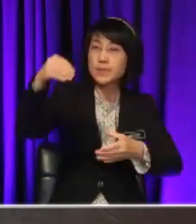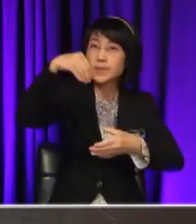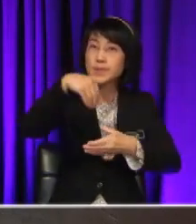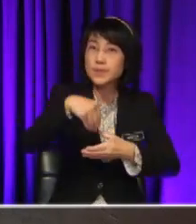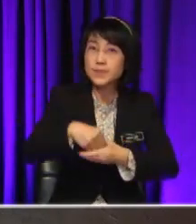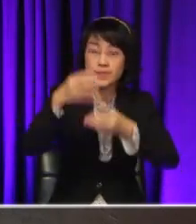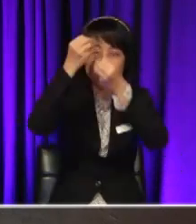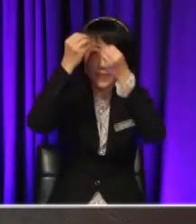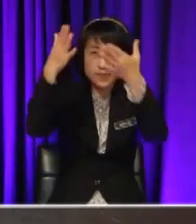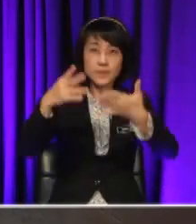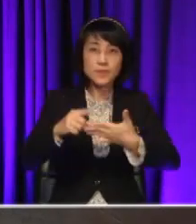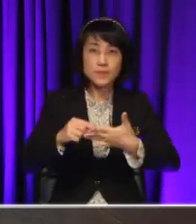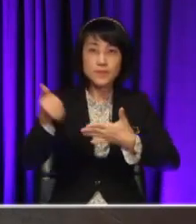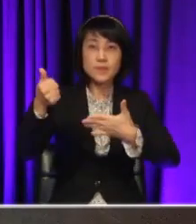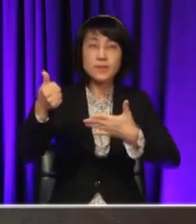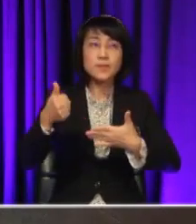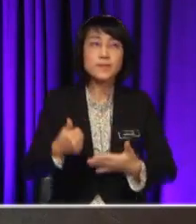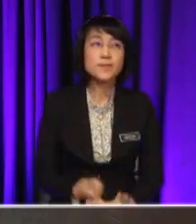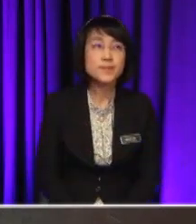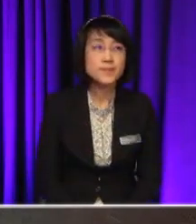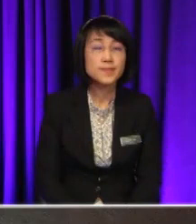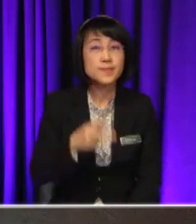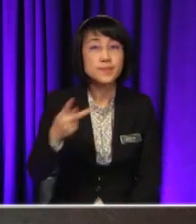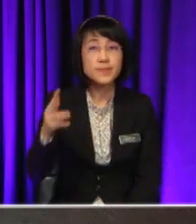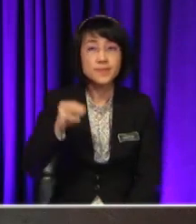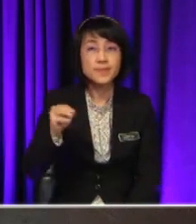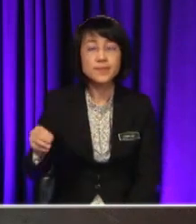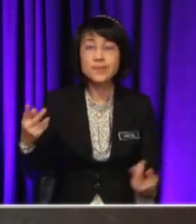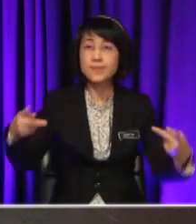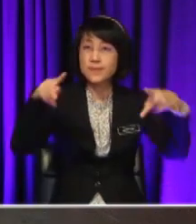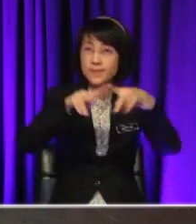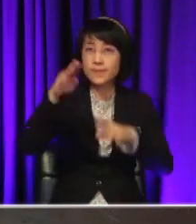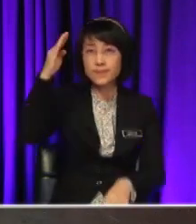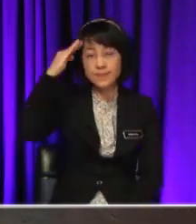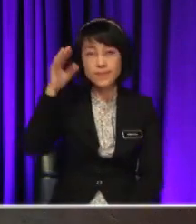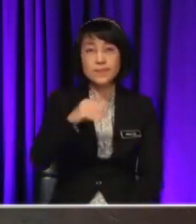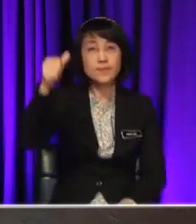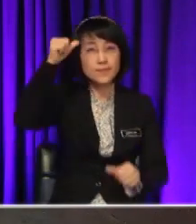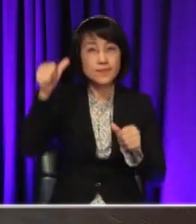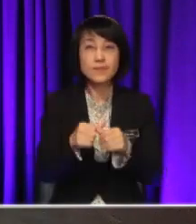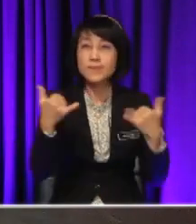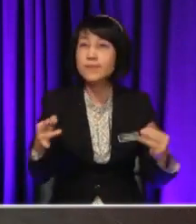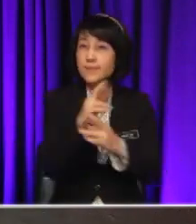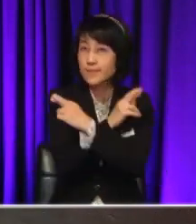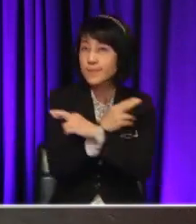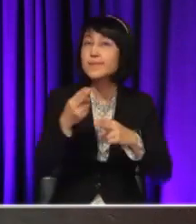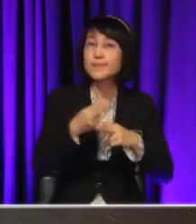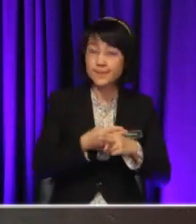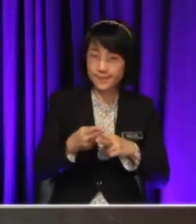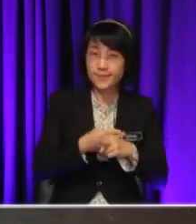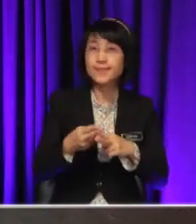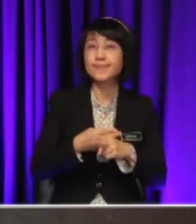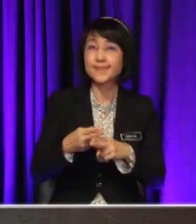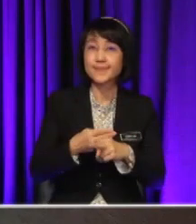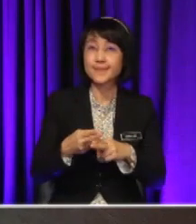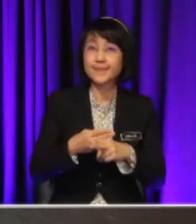ini sedikit perlu tahu dan juga ingat kita akan berhenti berhak ketiga kita akan kembali semula selepas